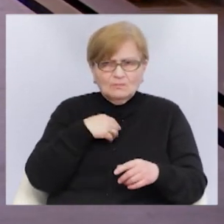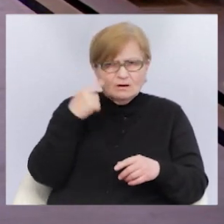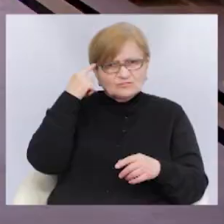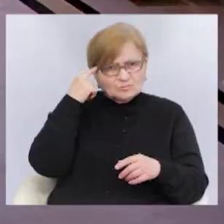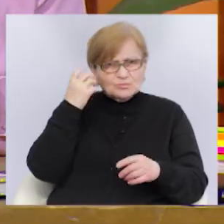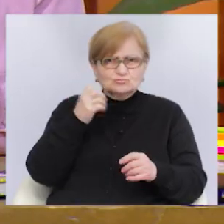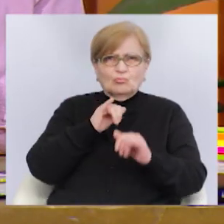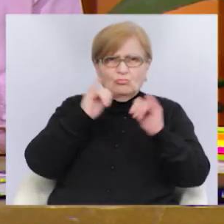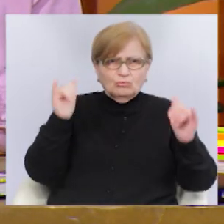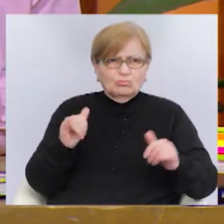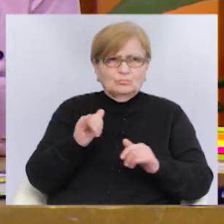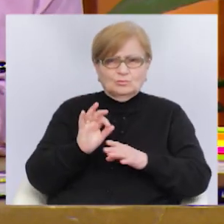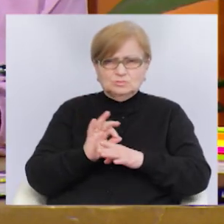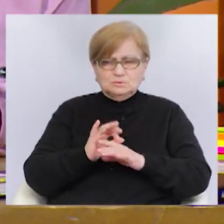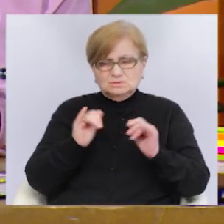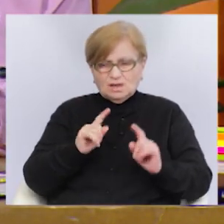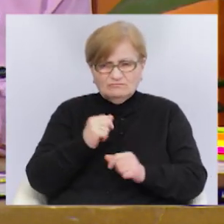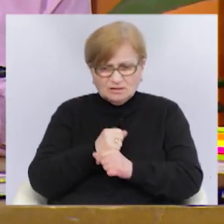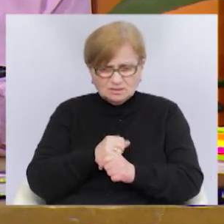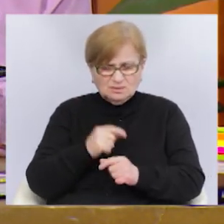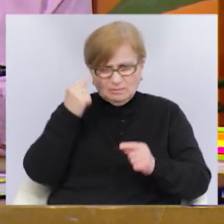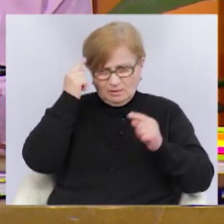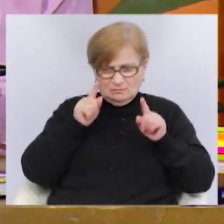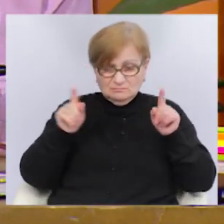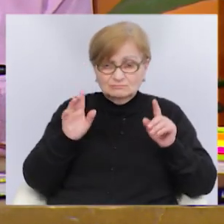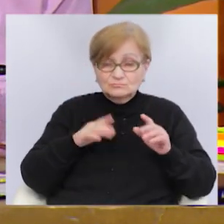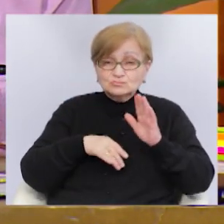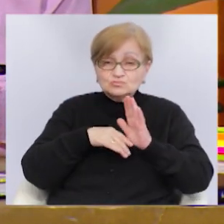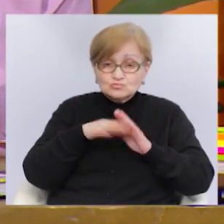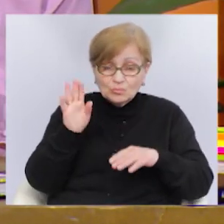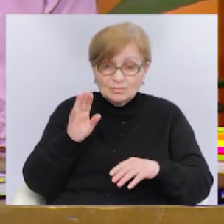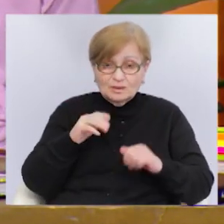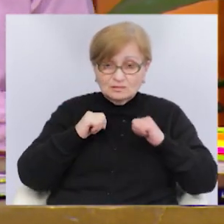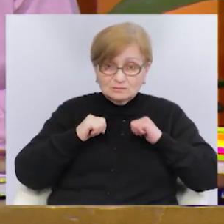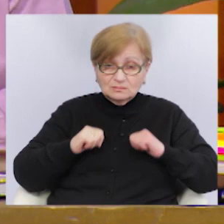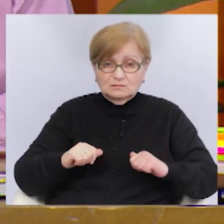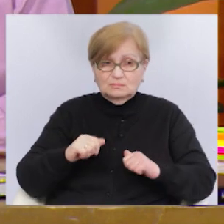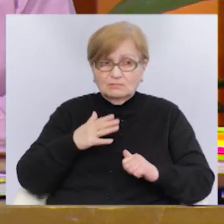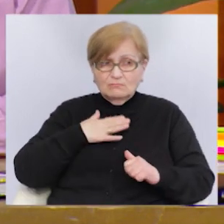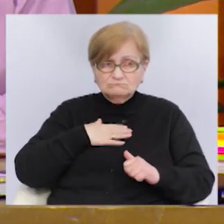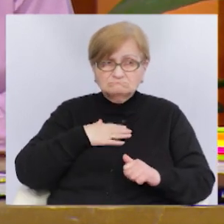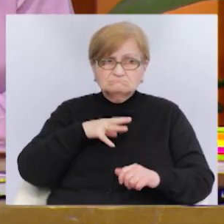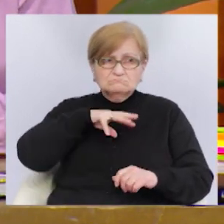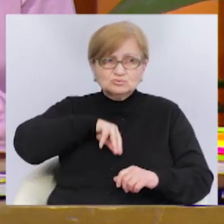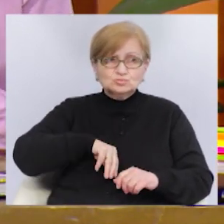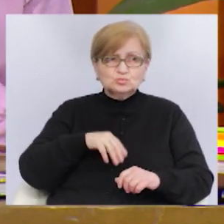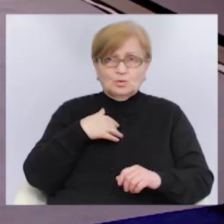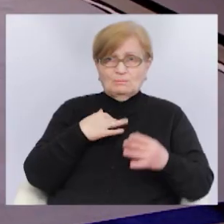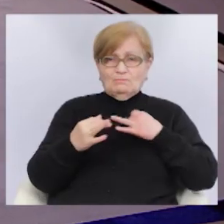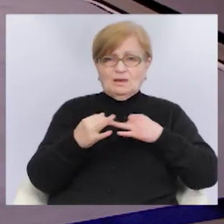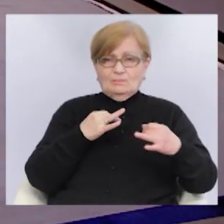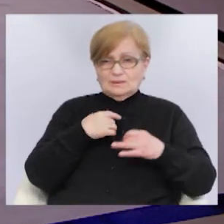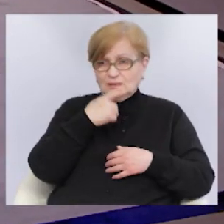მომეშალოს, მე ამაზე და ფრუსტრირებული გავხდე, რომ რას ვაკეთებ და კიდე ამეებზე მეფიქრება. არა, რომ ის რომ უი, ჩემი სხეული ესე მელაპარაკება მე,